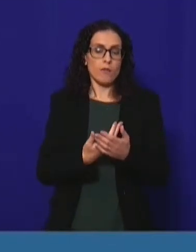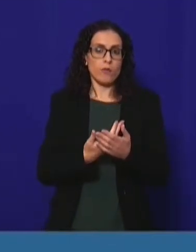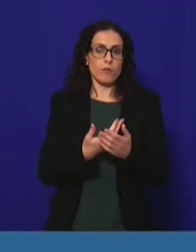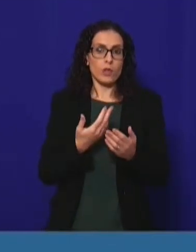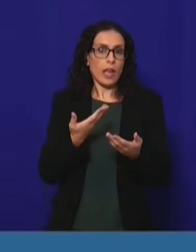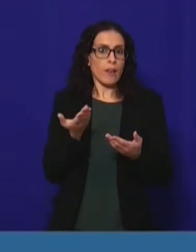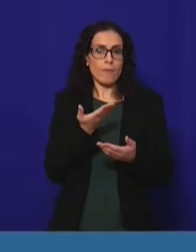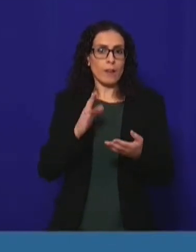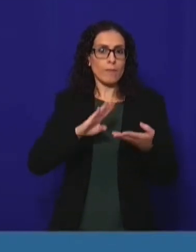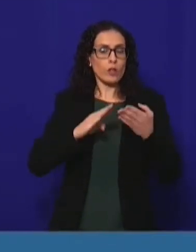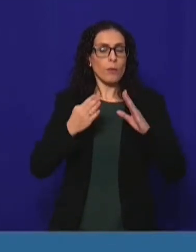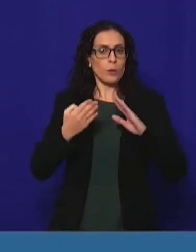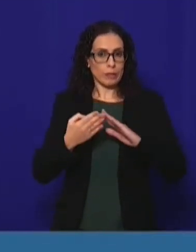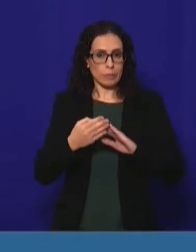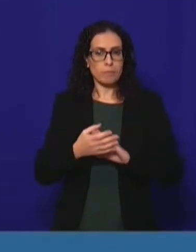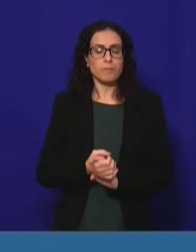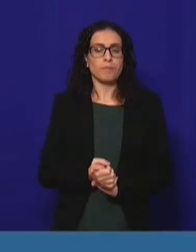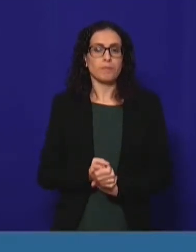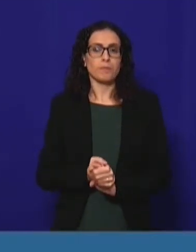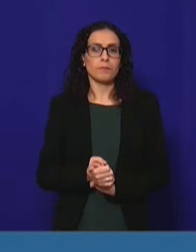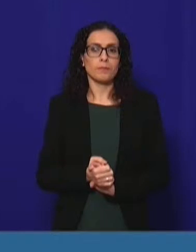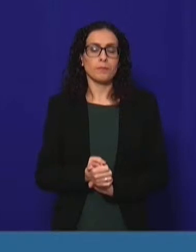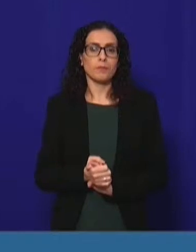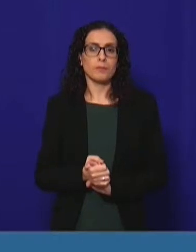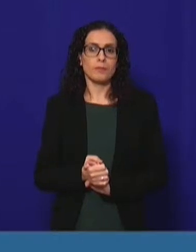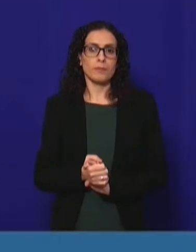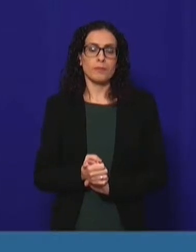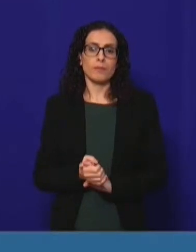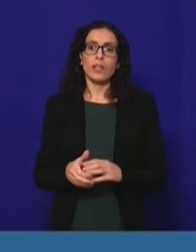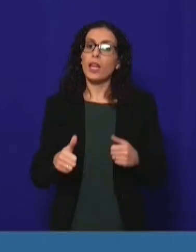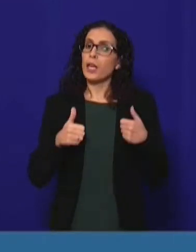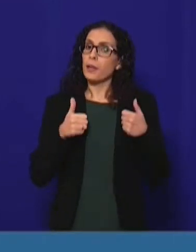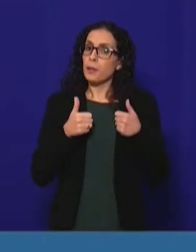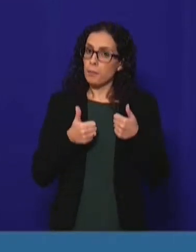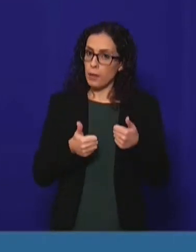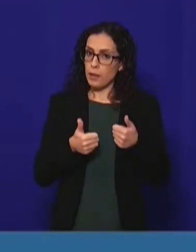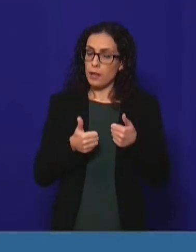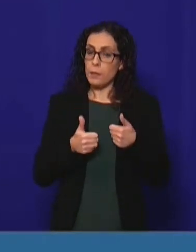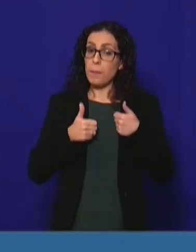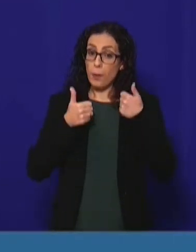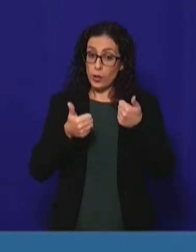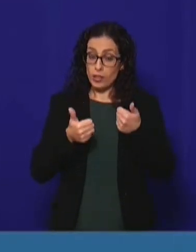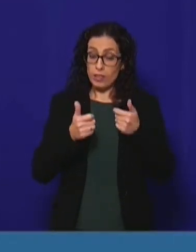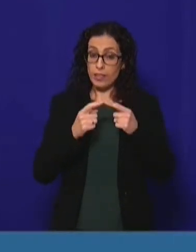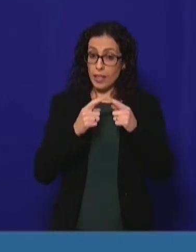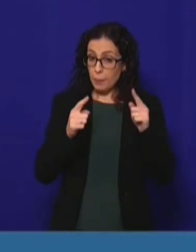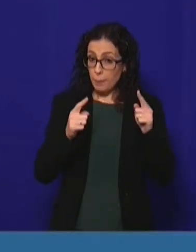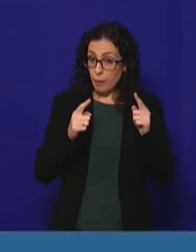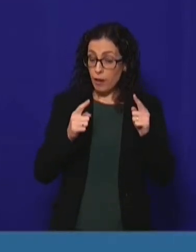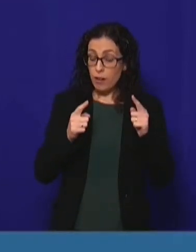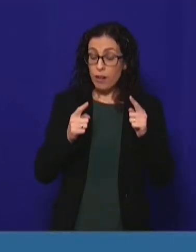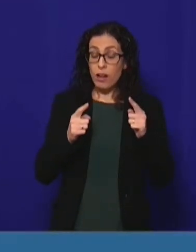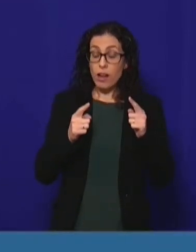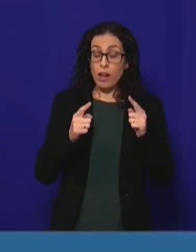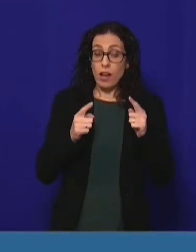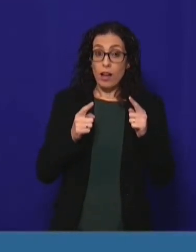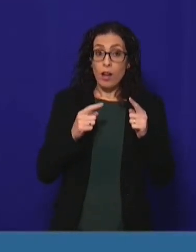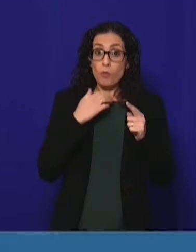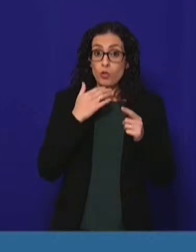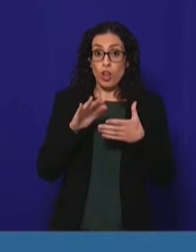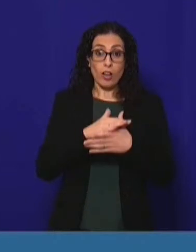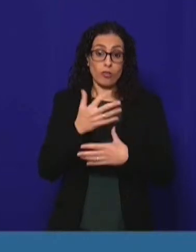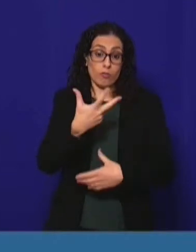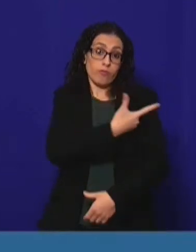fil-komunità. Però sa dak iż-żmien importanti li aħna ma nitilqux dak kollu li aħna rnexxinna